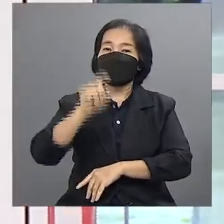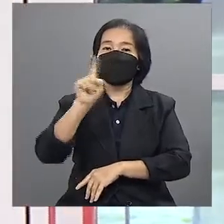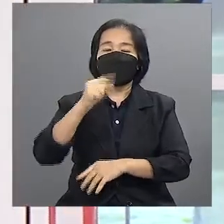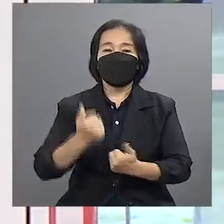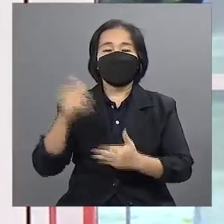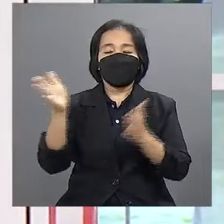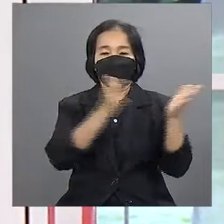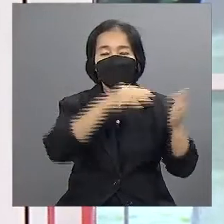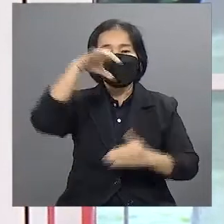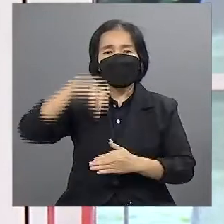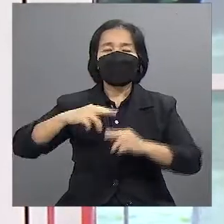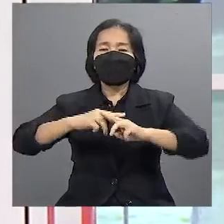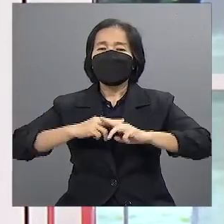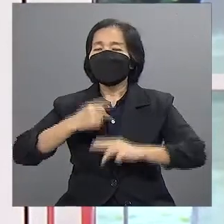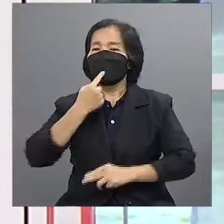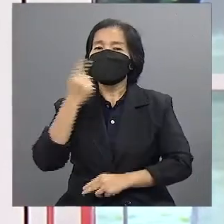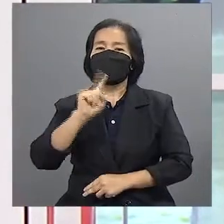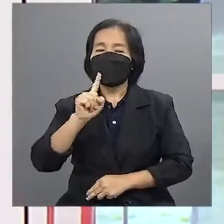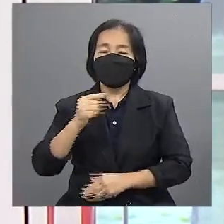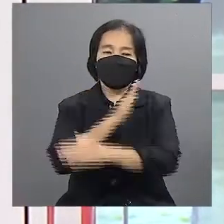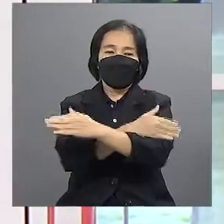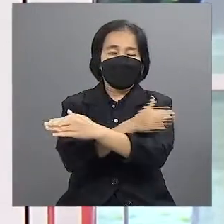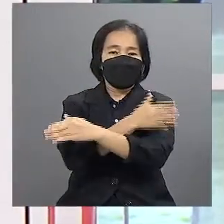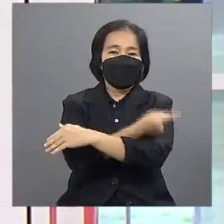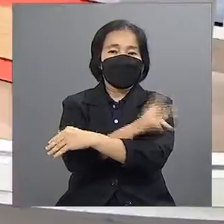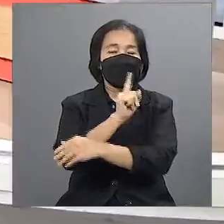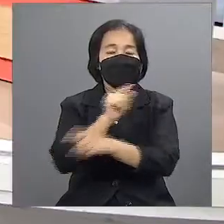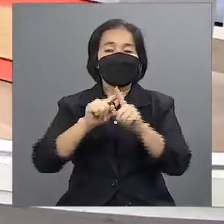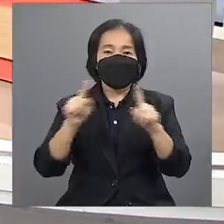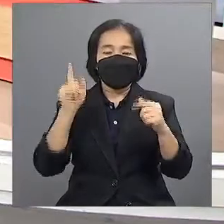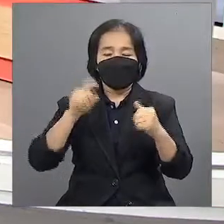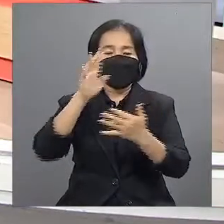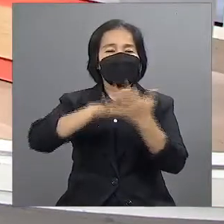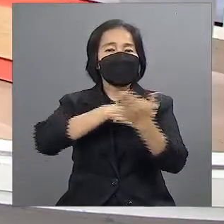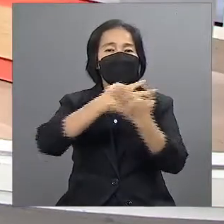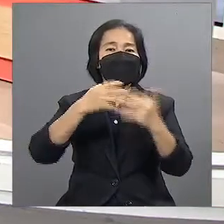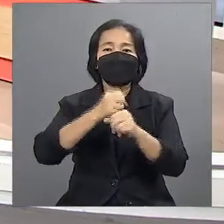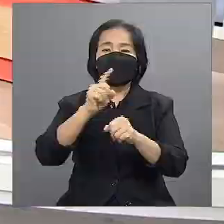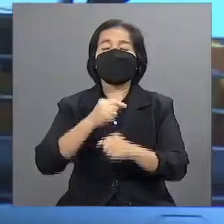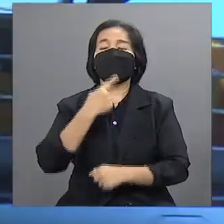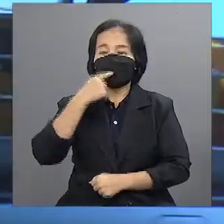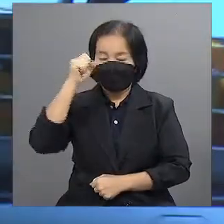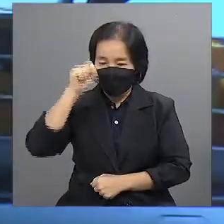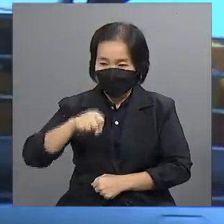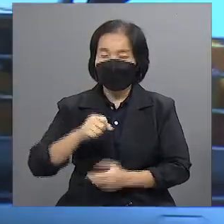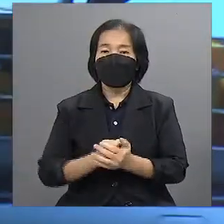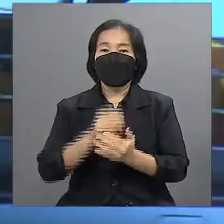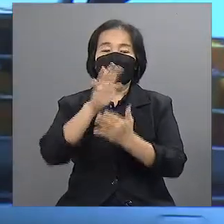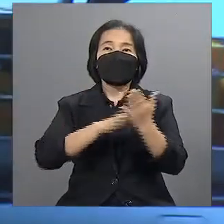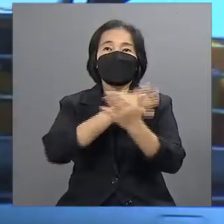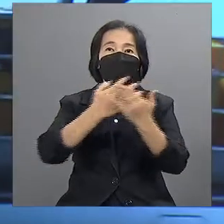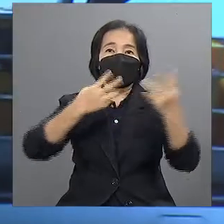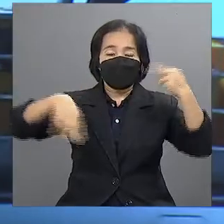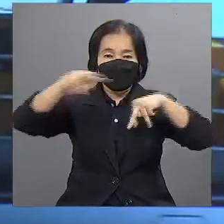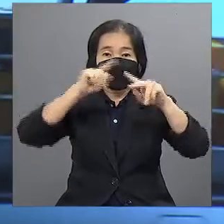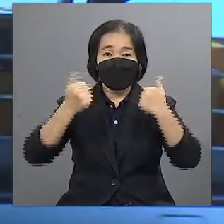บ้างเขาบอกวาจิ ๆ แลวได้ประโยชนนะถ้าทำแต่ต้องมแผนอย่รฐกุมด้วยรัฐกุมสำคัญนะคะจร ๆ ตอนนี้ฟูเกตเดนหน้าฉีดวั